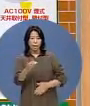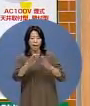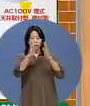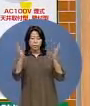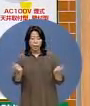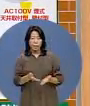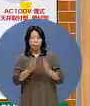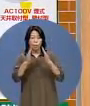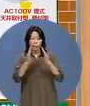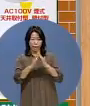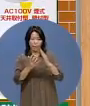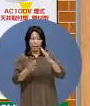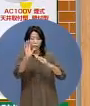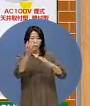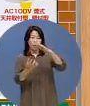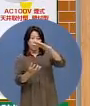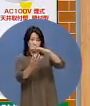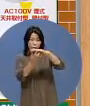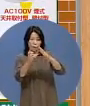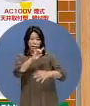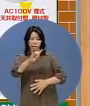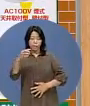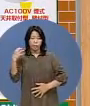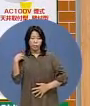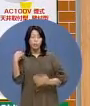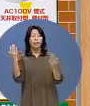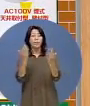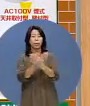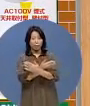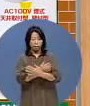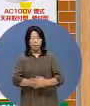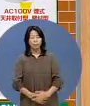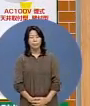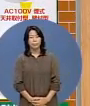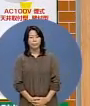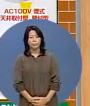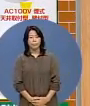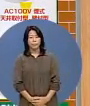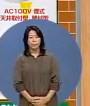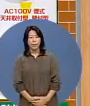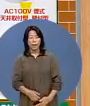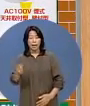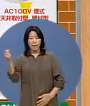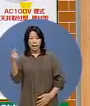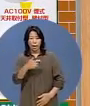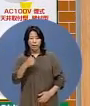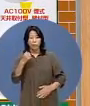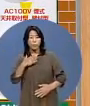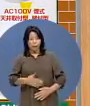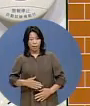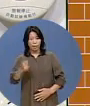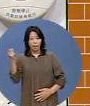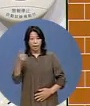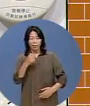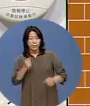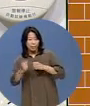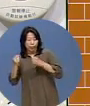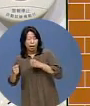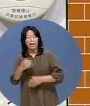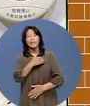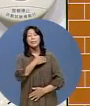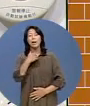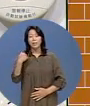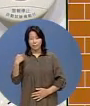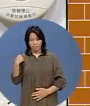宅用火災警報器の設置が義務付けられます。火災に素早く気づくことができればいち早く避難